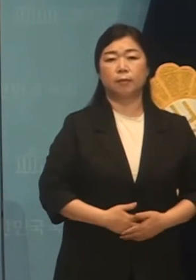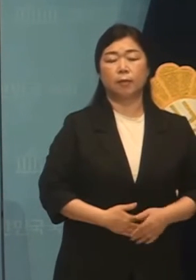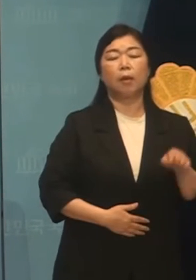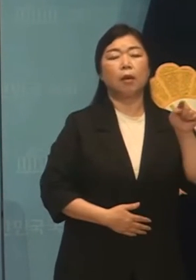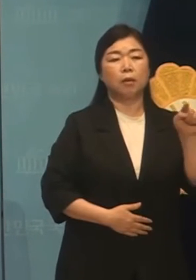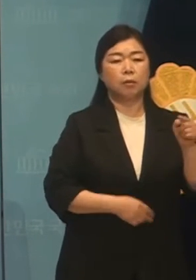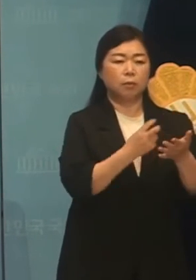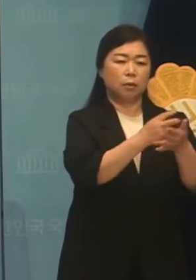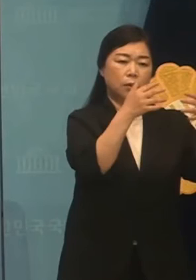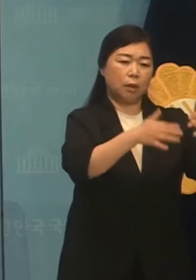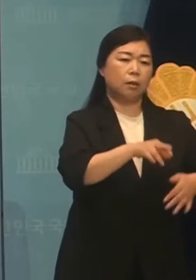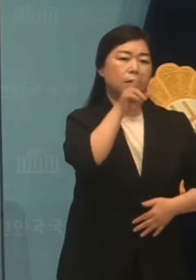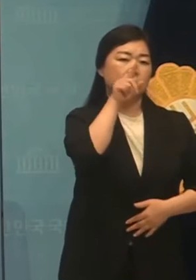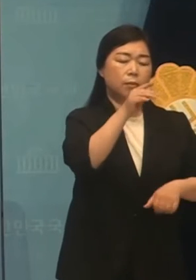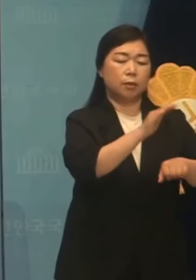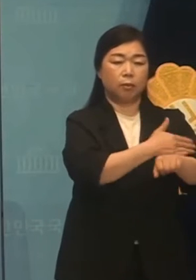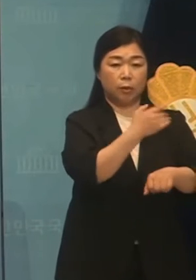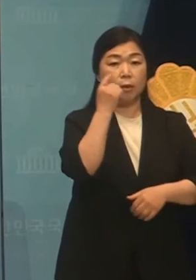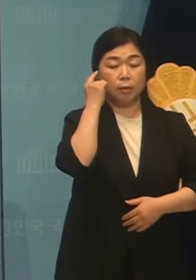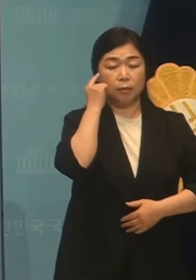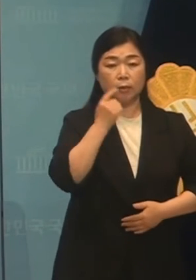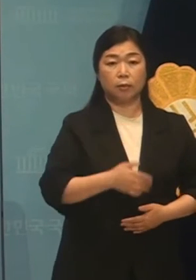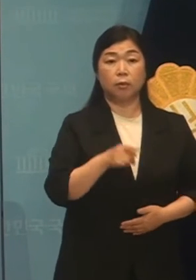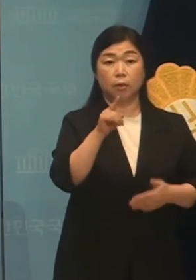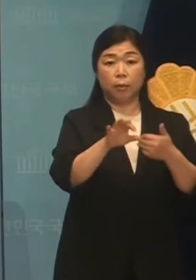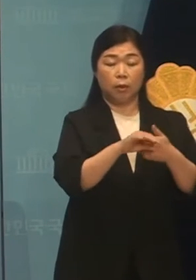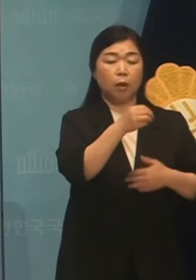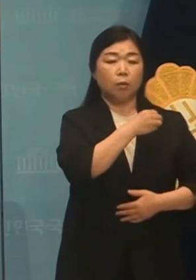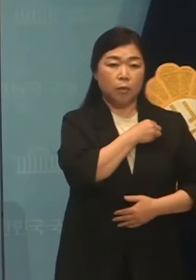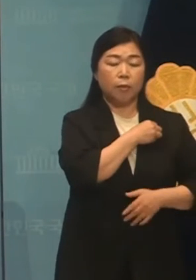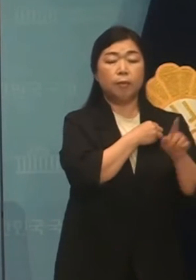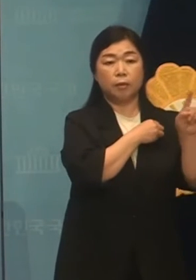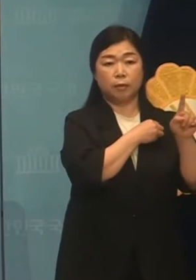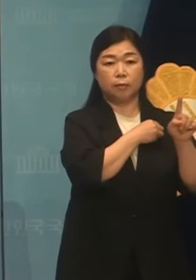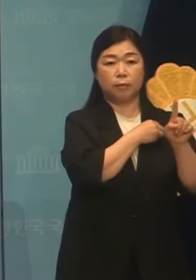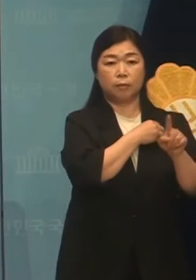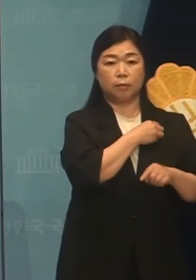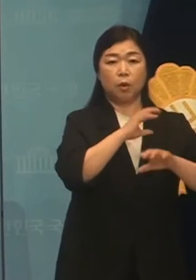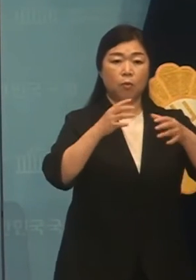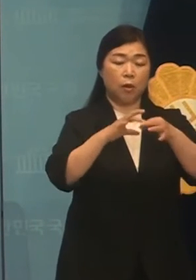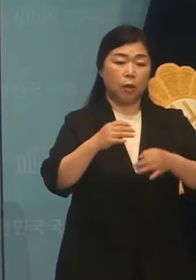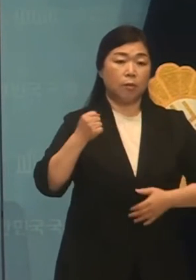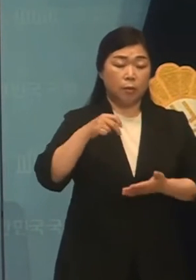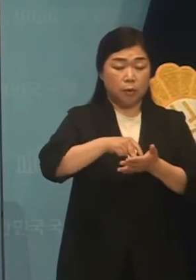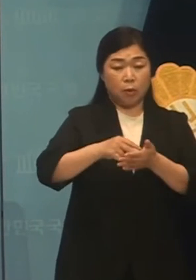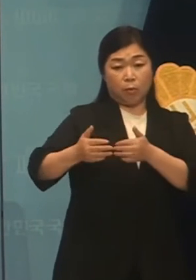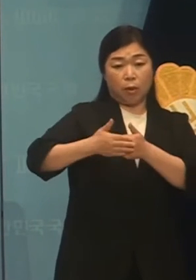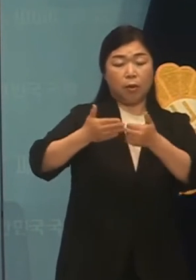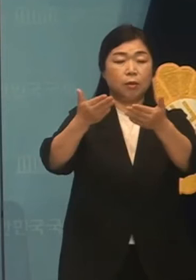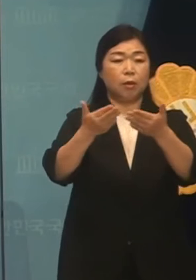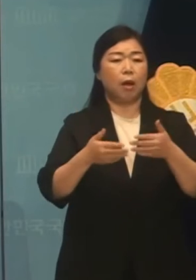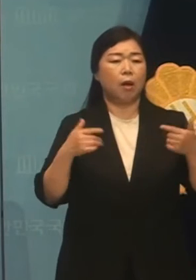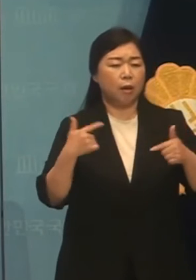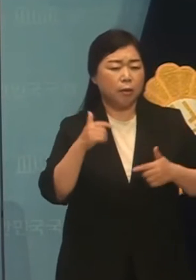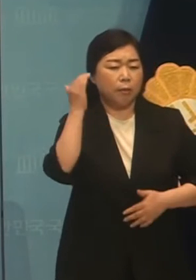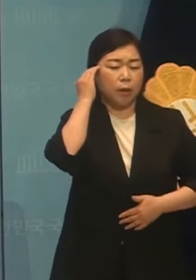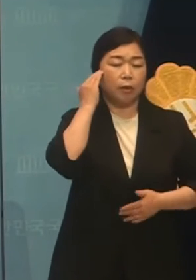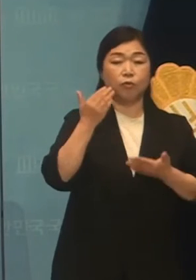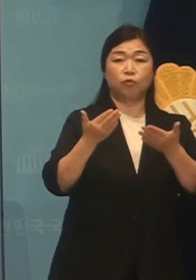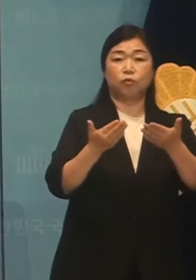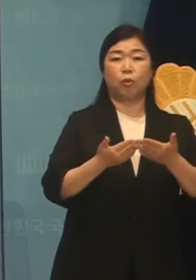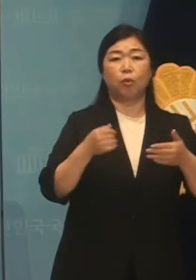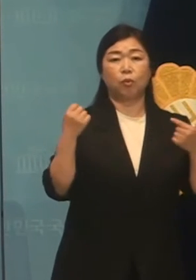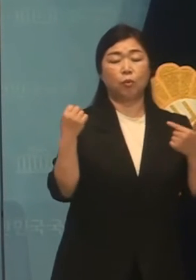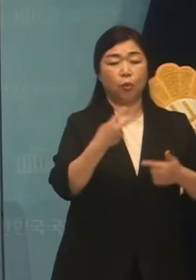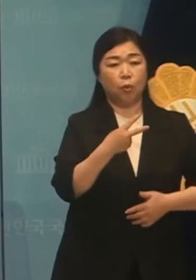그 전제가 잘못되었다는 것입니다. 그렇다면 당원은 우리 당이 국민의 지지를 받는데 늘 방해하고 우리